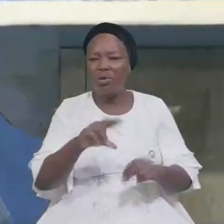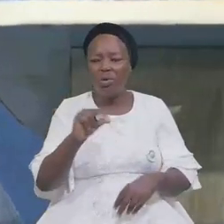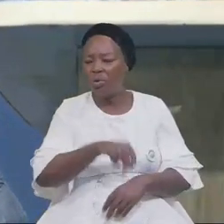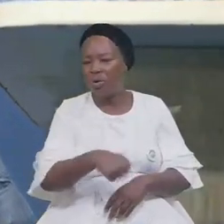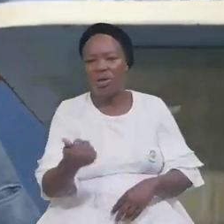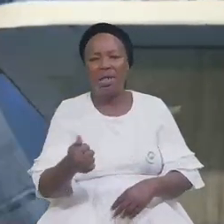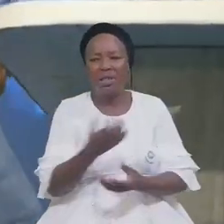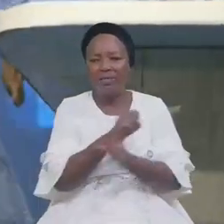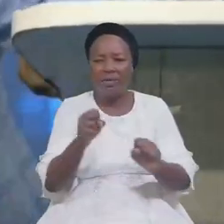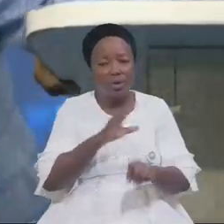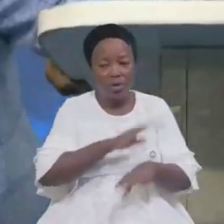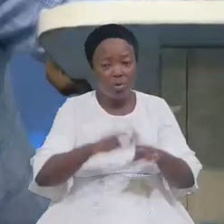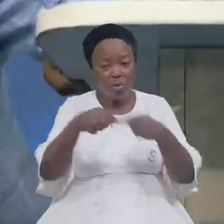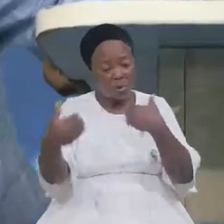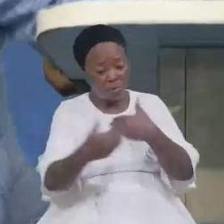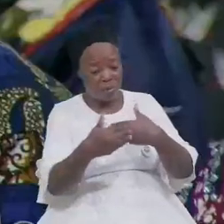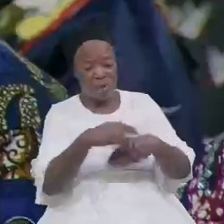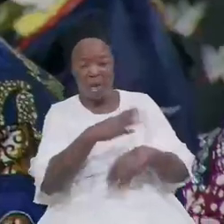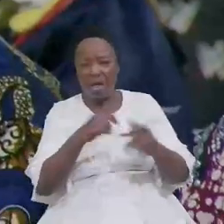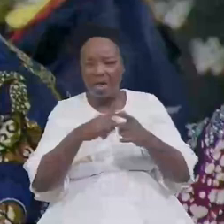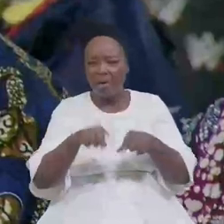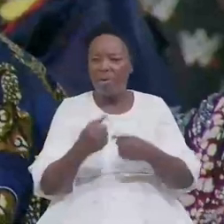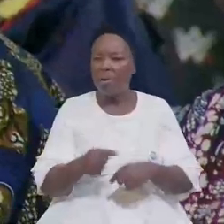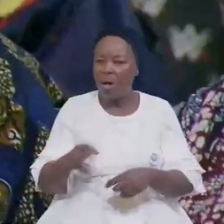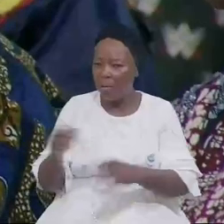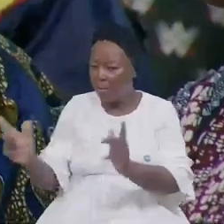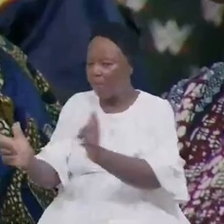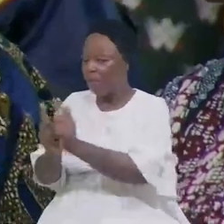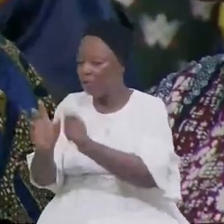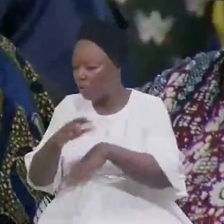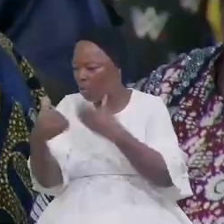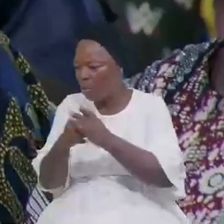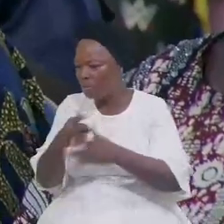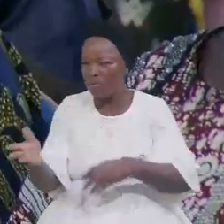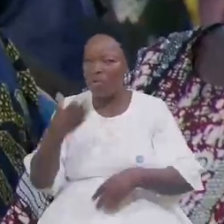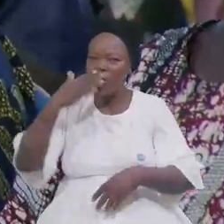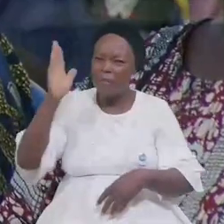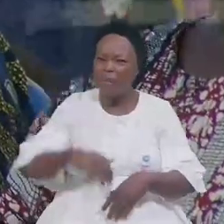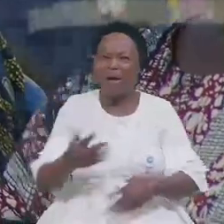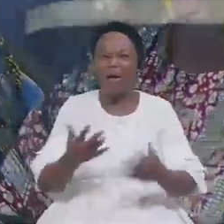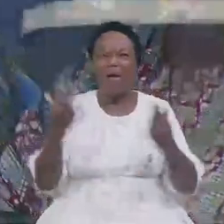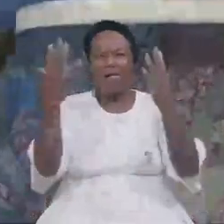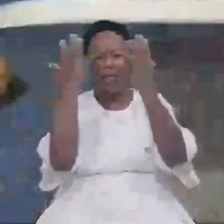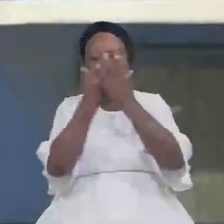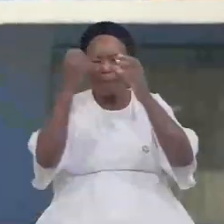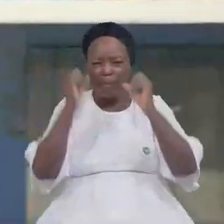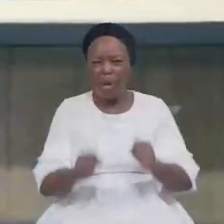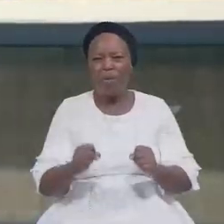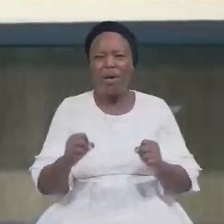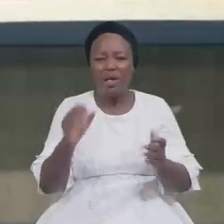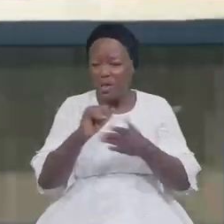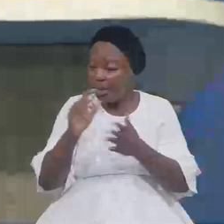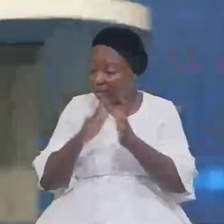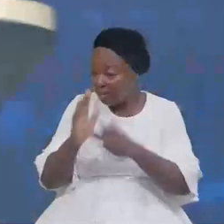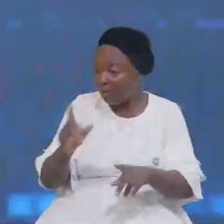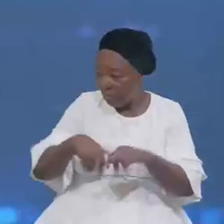et tu ne vas pas en cachette là à consulter ses pouvoirs ténébreux? C'est le chrétien.